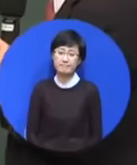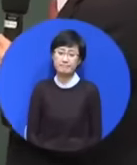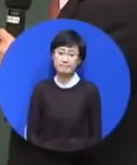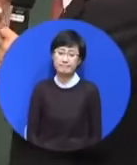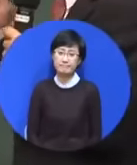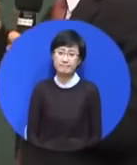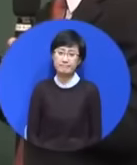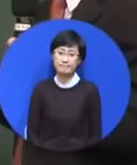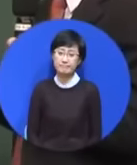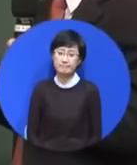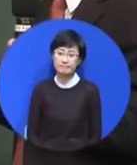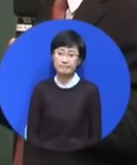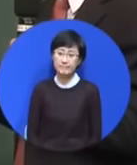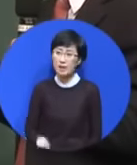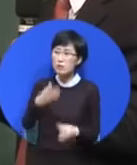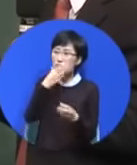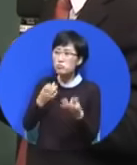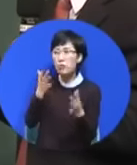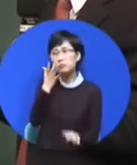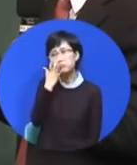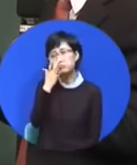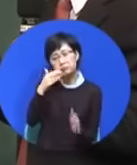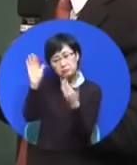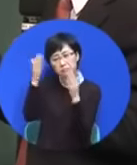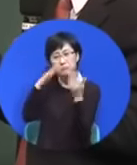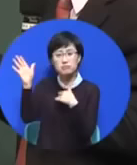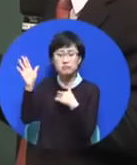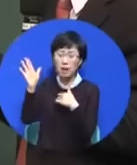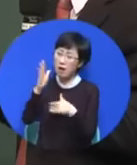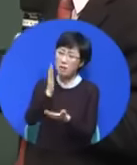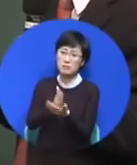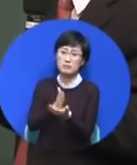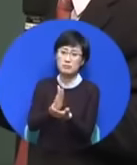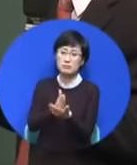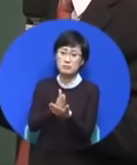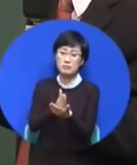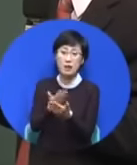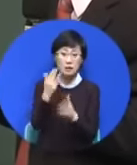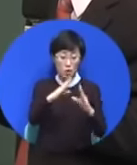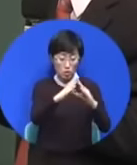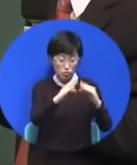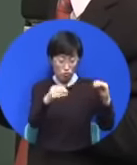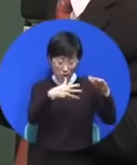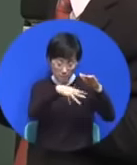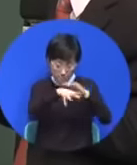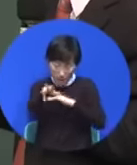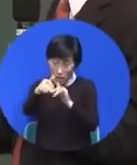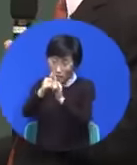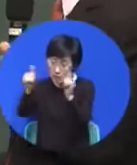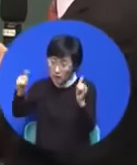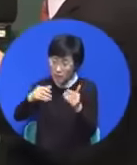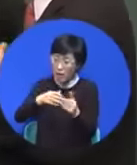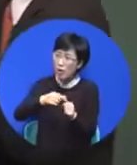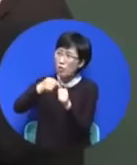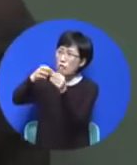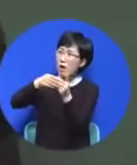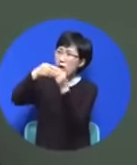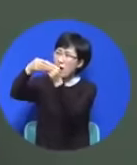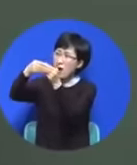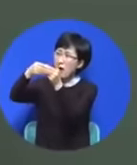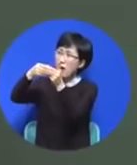겁니다 몰랐던 겁니다이 출애굽한 사람들이